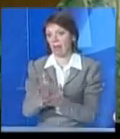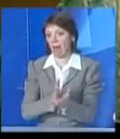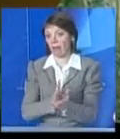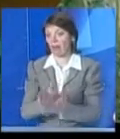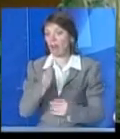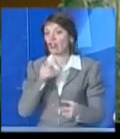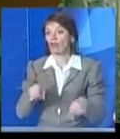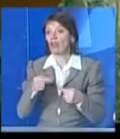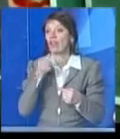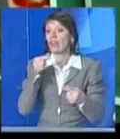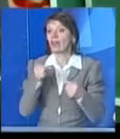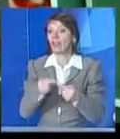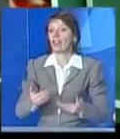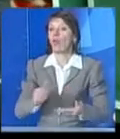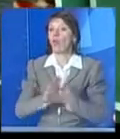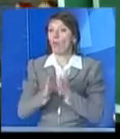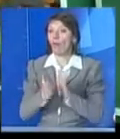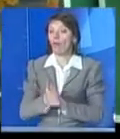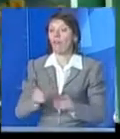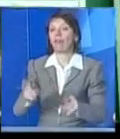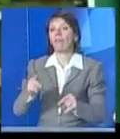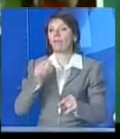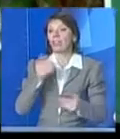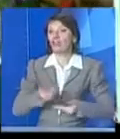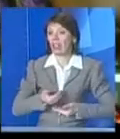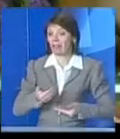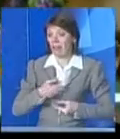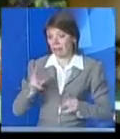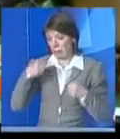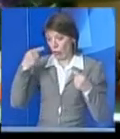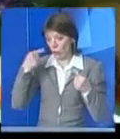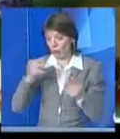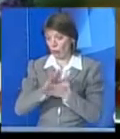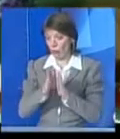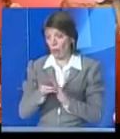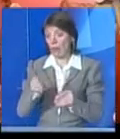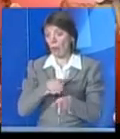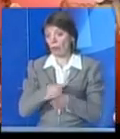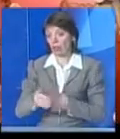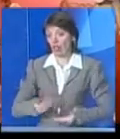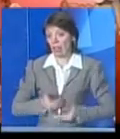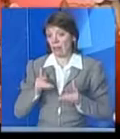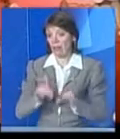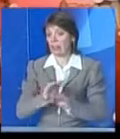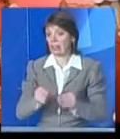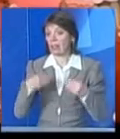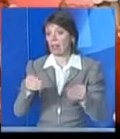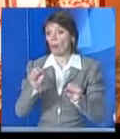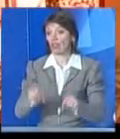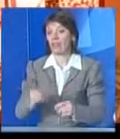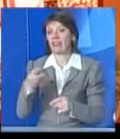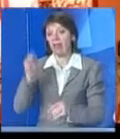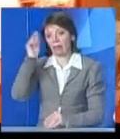Створення відповідних житлово-побутових і психолого-педагогічних умов для повноцінної життєдіяльності дітей, надання їм можливості для